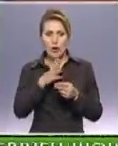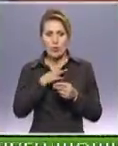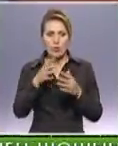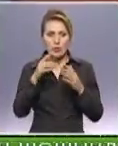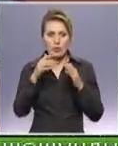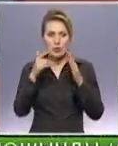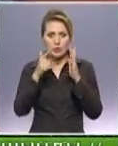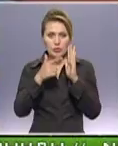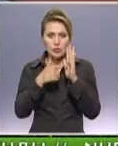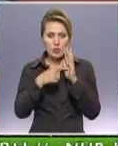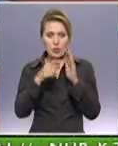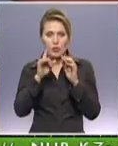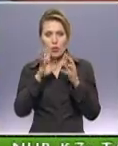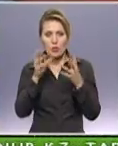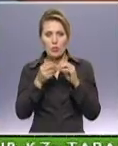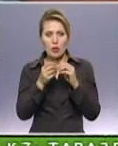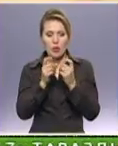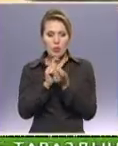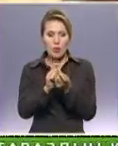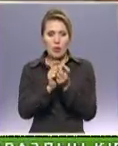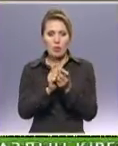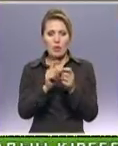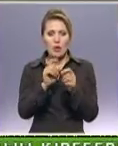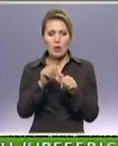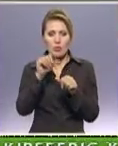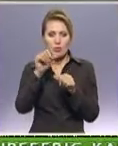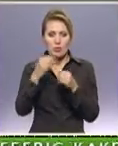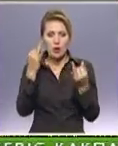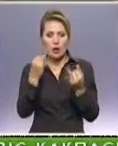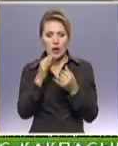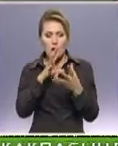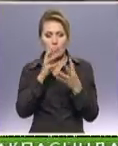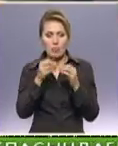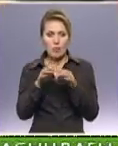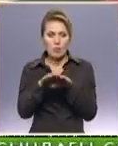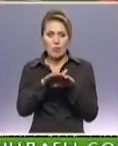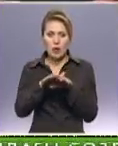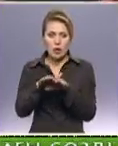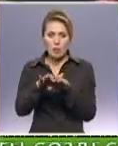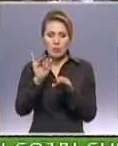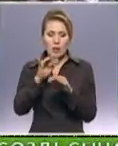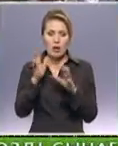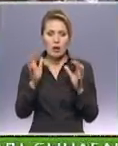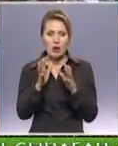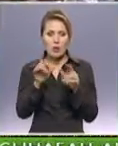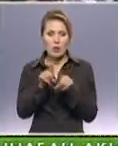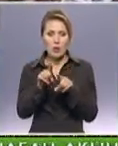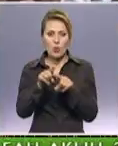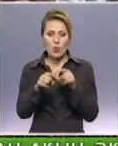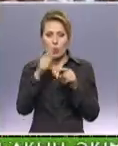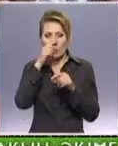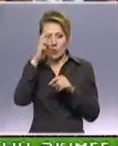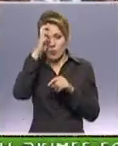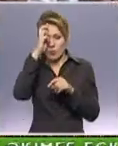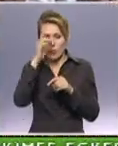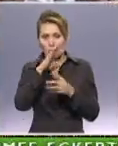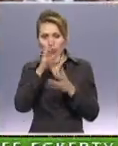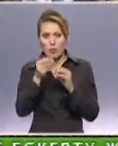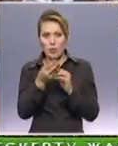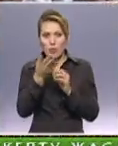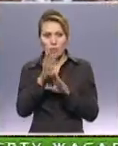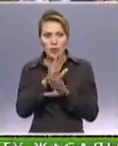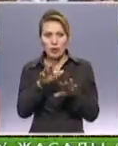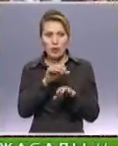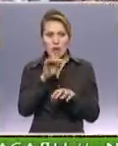ат бәйгесі мен балуан күресі тойдың көркін қыздыра түсті. Елде бірлікке салтын сақтауға арналған сауынды үкіметке алақан жаймай-ақ